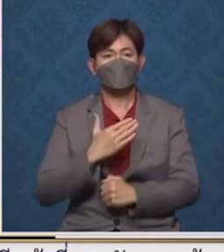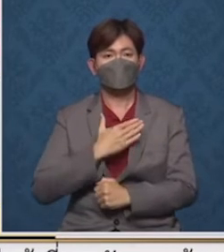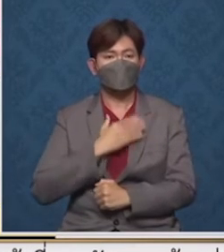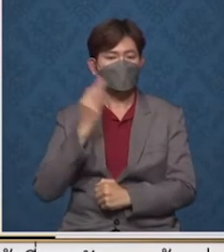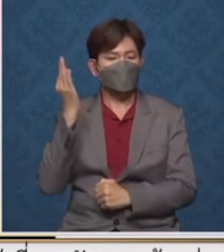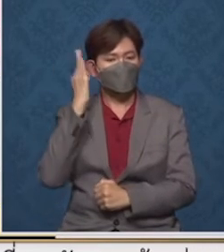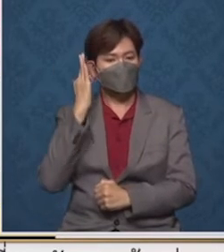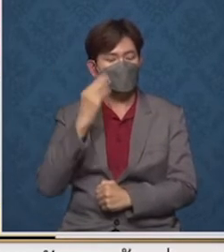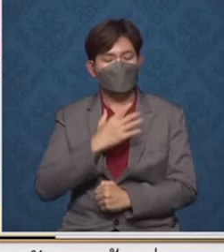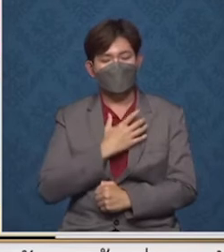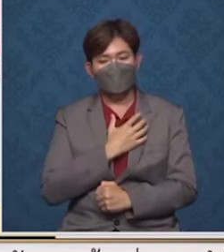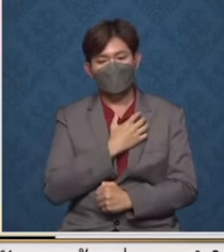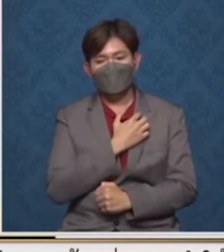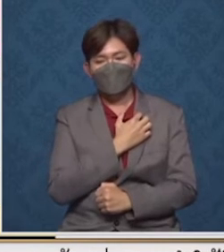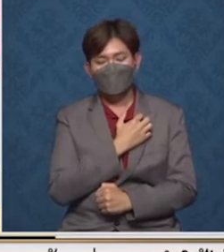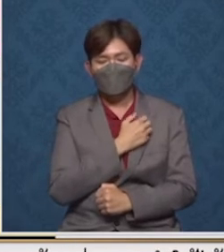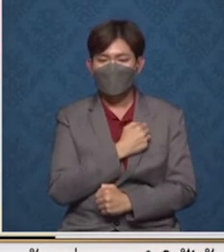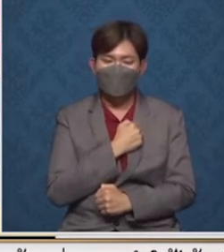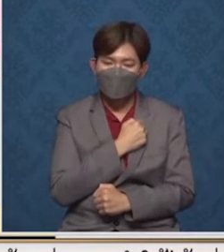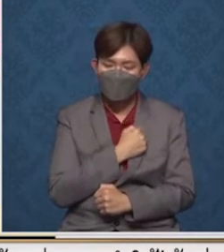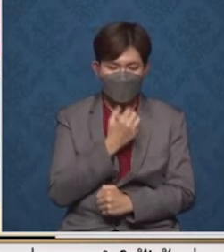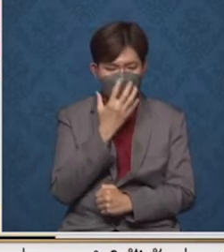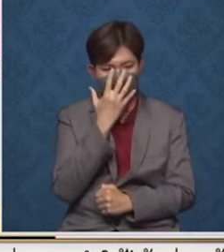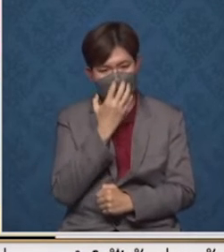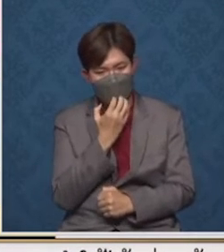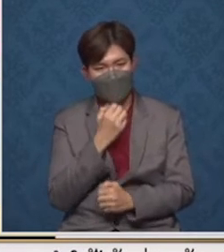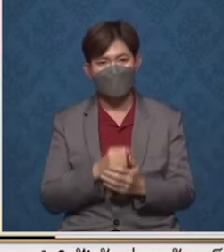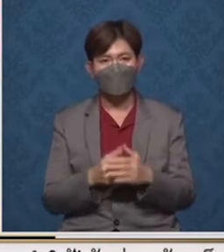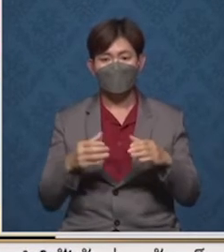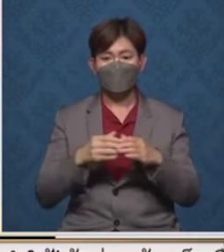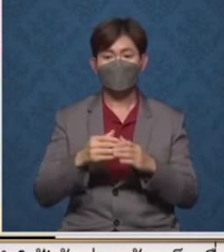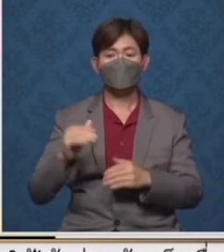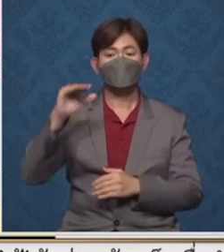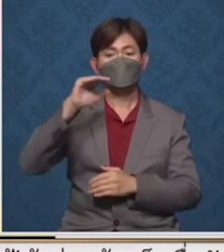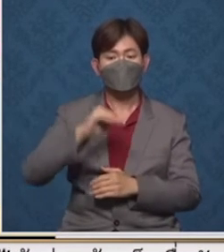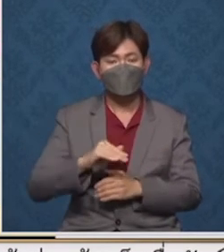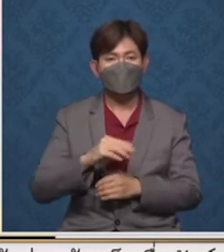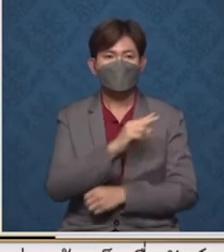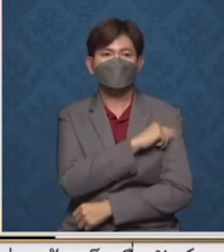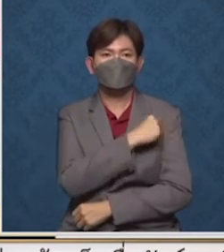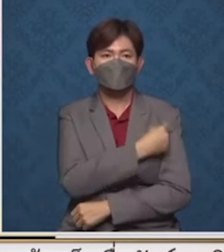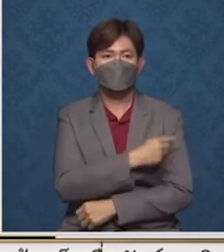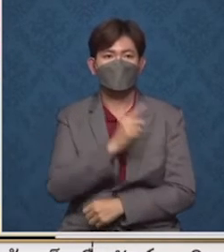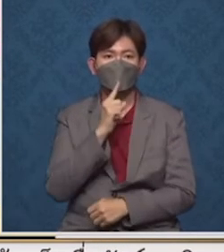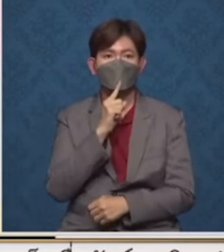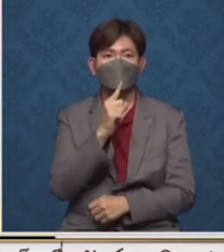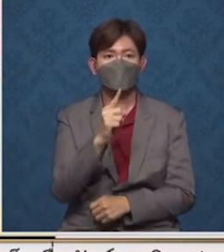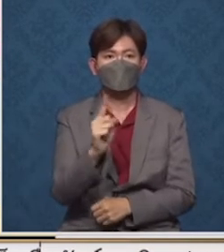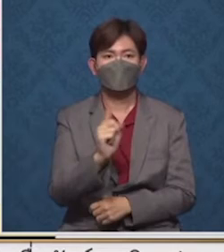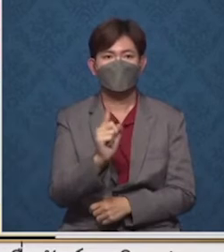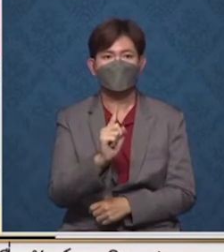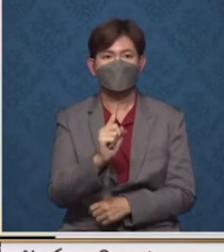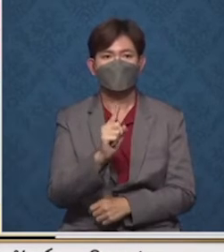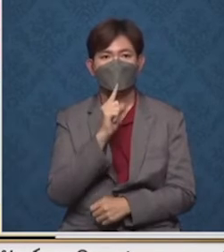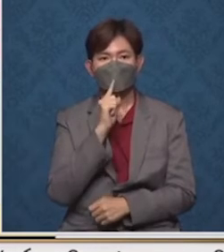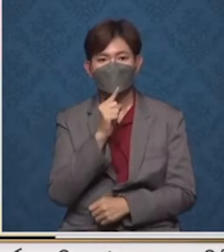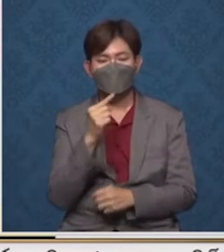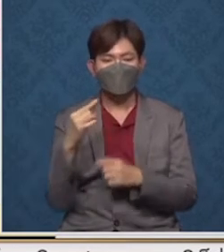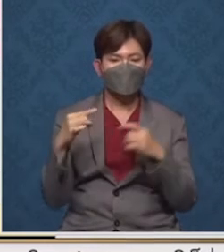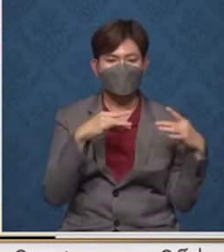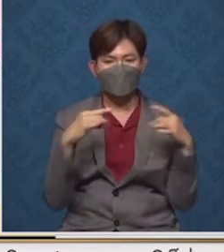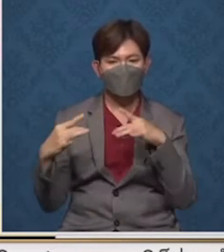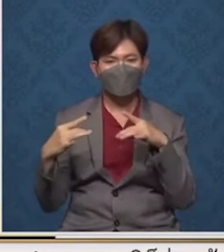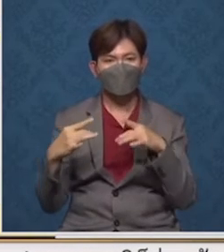ฟังแล้วปวดหัวมากครับและเพื่อนพ้องน้องพี่ของผมที่เป็นแพทย์ด้วยกันเนี่ยจะฟ้องร้องดำเนินคดีซึ่งกันและกันน่ะ